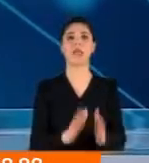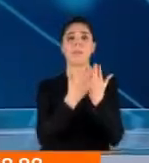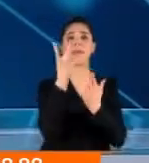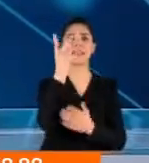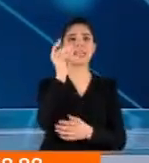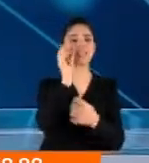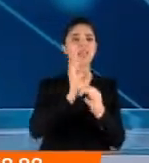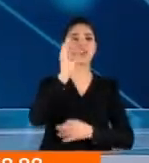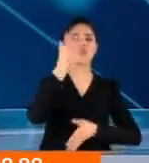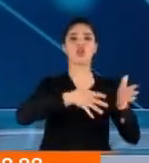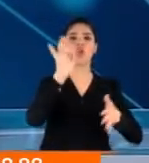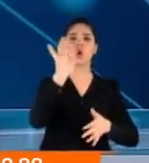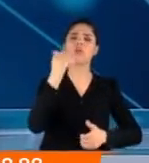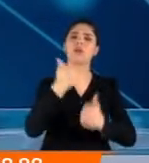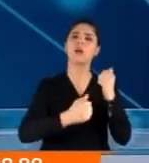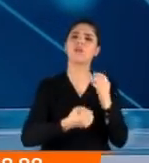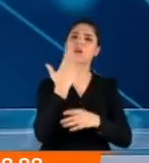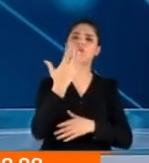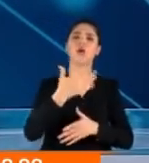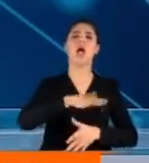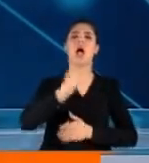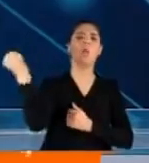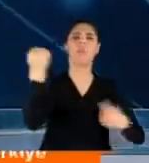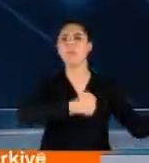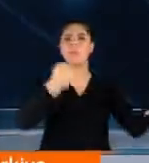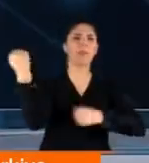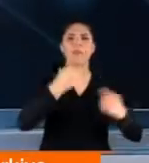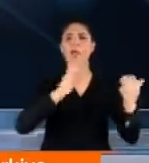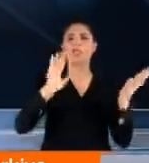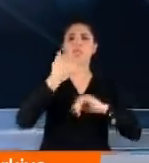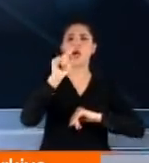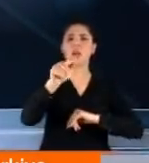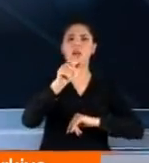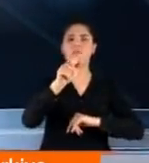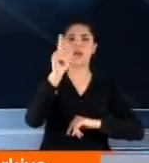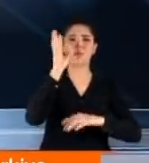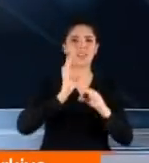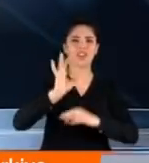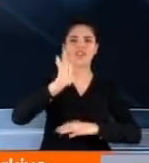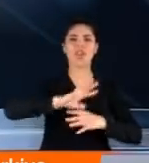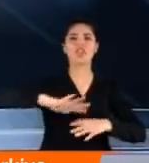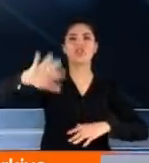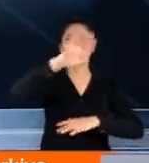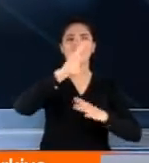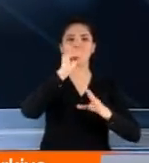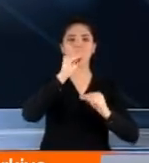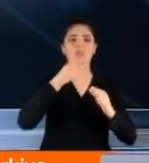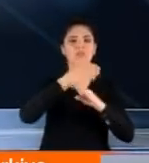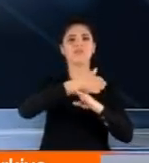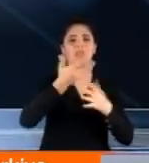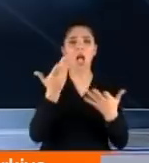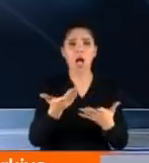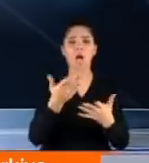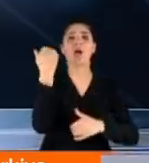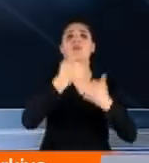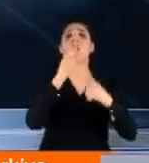Mersin'de de iki kişi sokak ortasında kavgaya tutuştu. Tekme tokat birbirine girdi taraflar. Biri çevredeki pastaneye sığındı ama